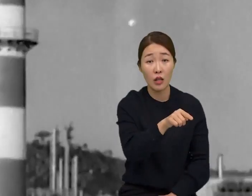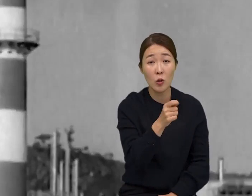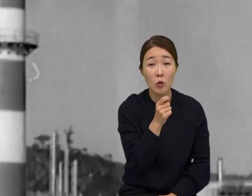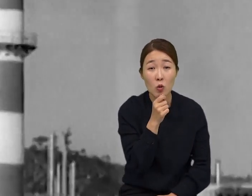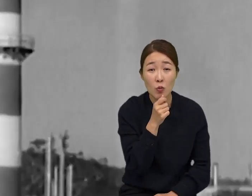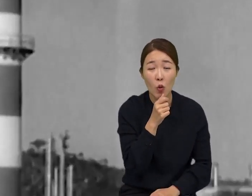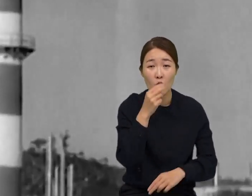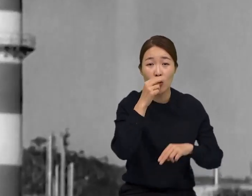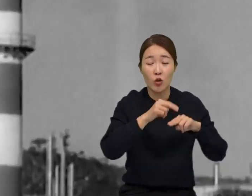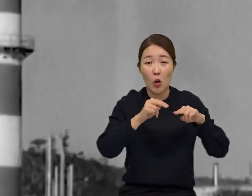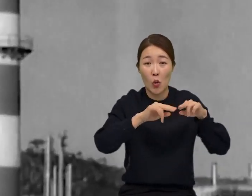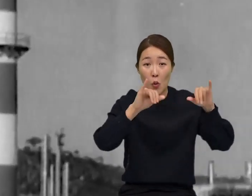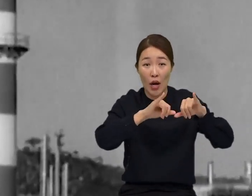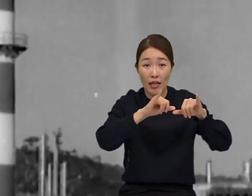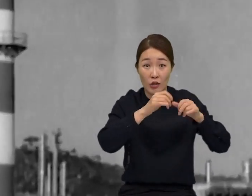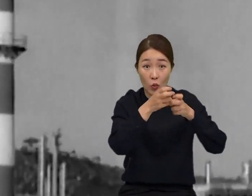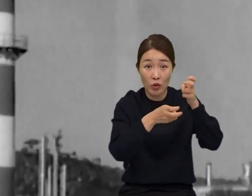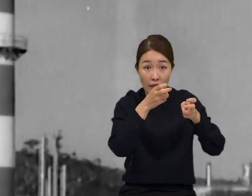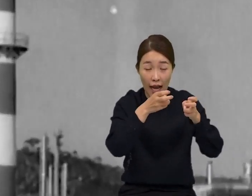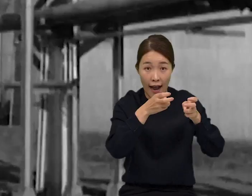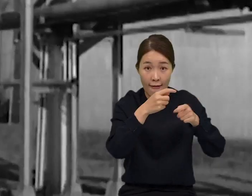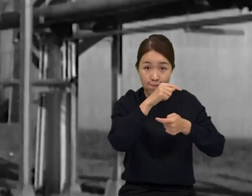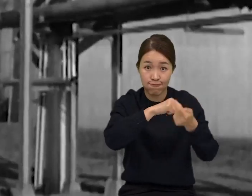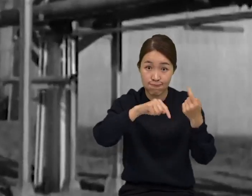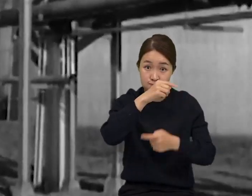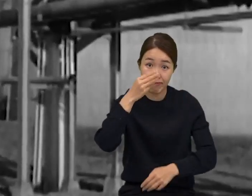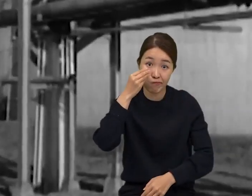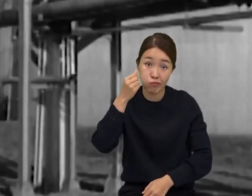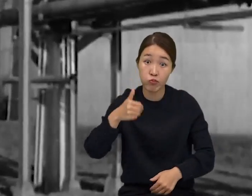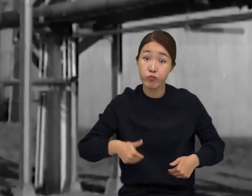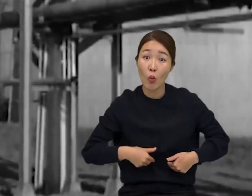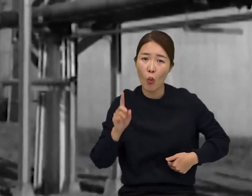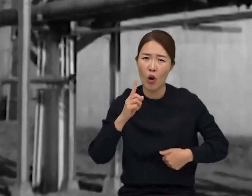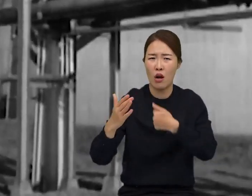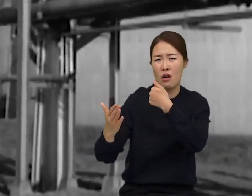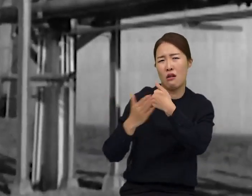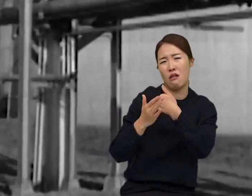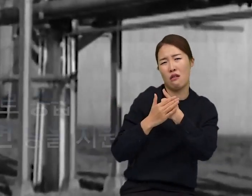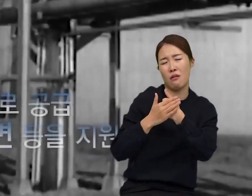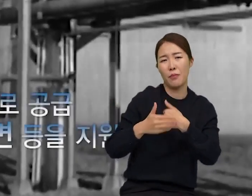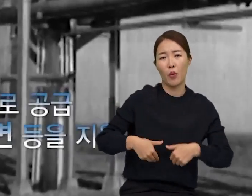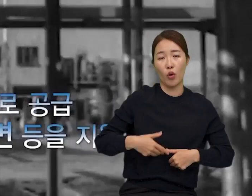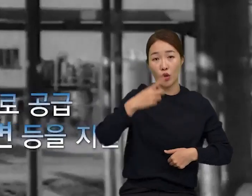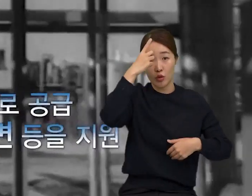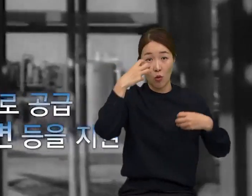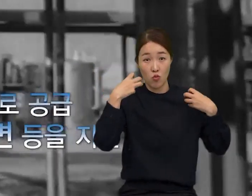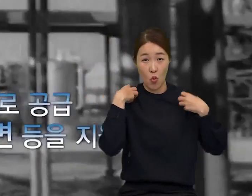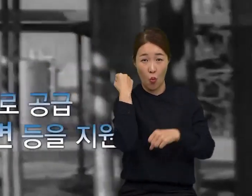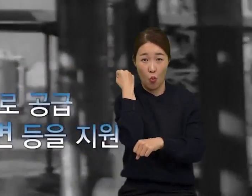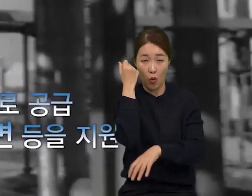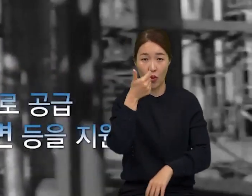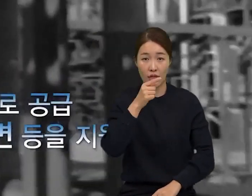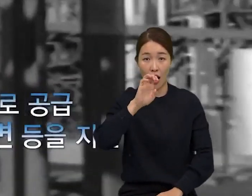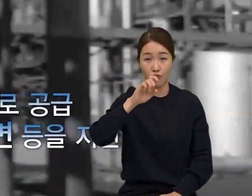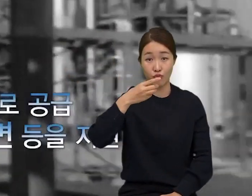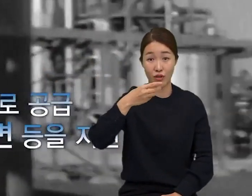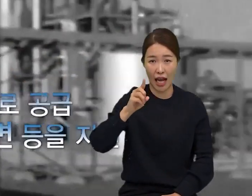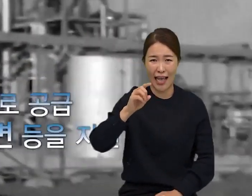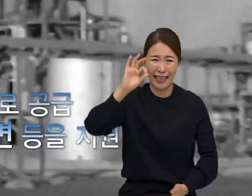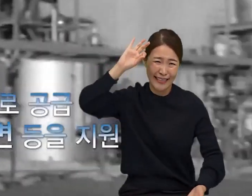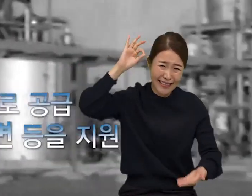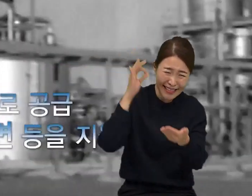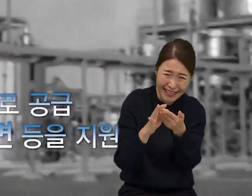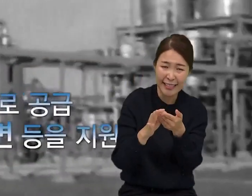소규모 석유화학단지 공장이 살아남으려면 대폭 지원이 필요했다. 정부는 원료인 나프타를 원가